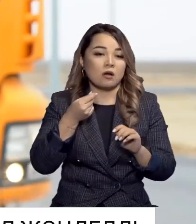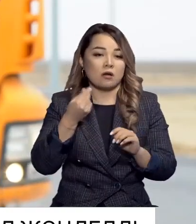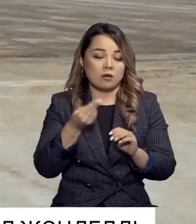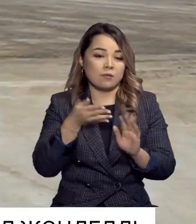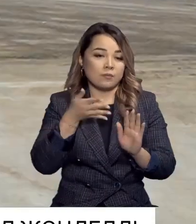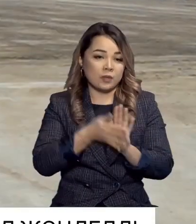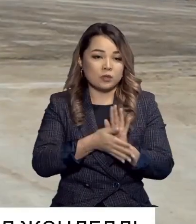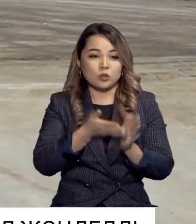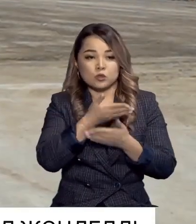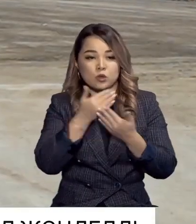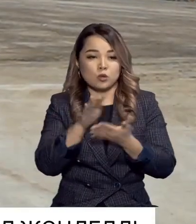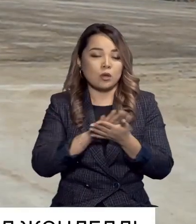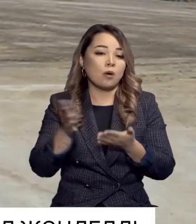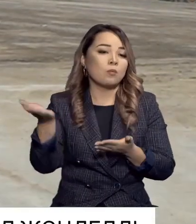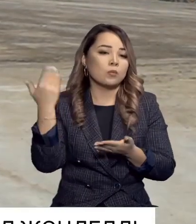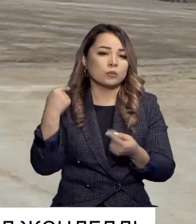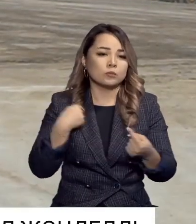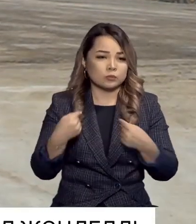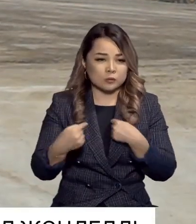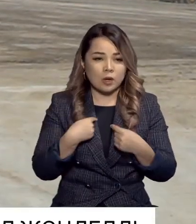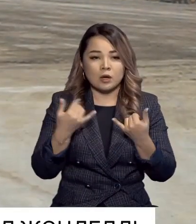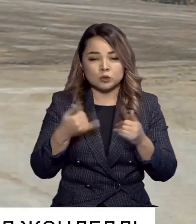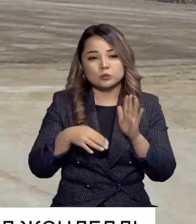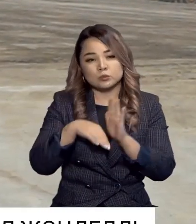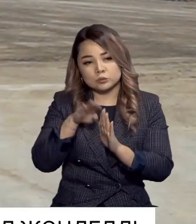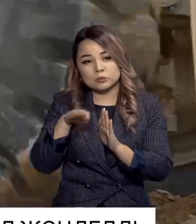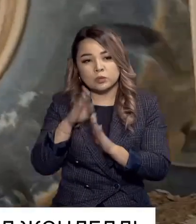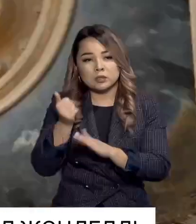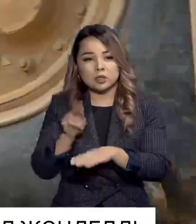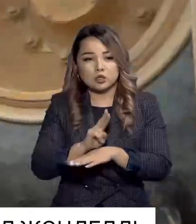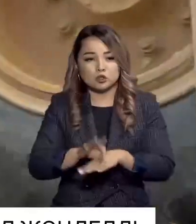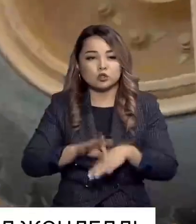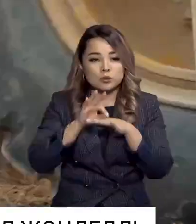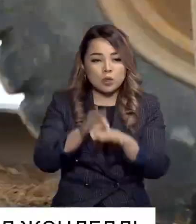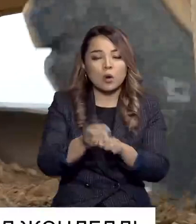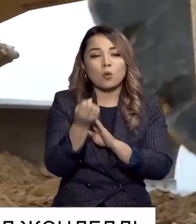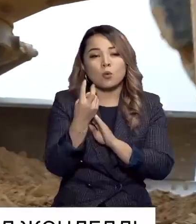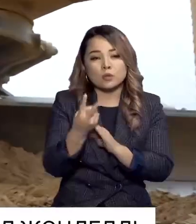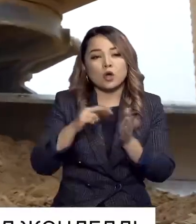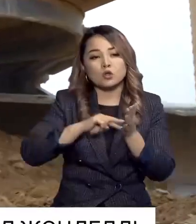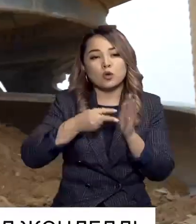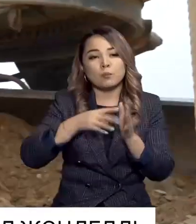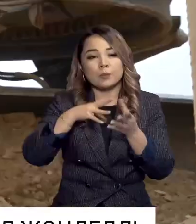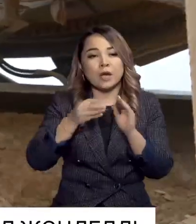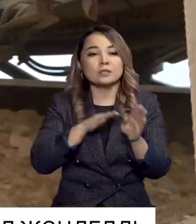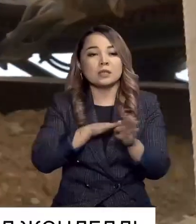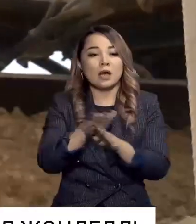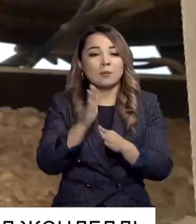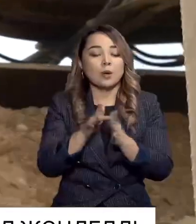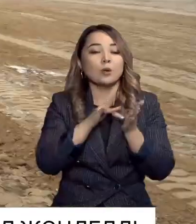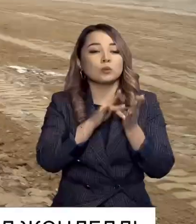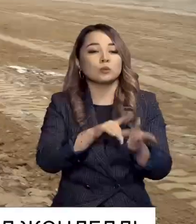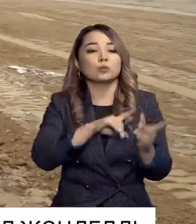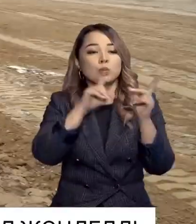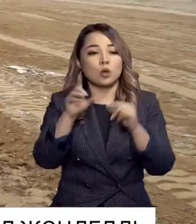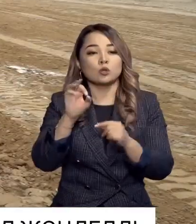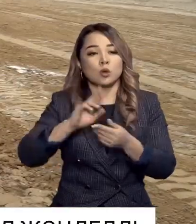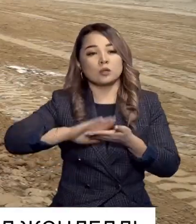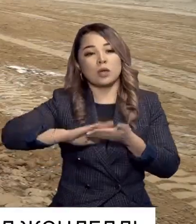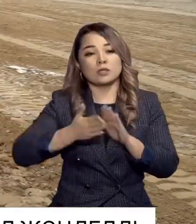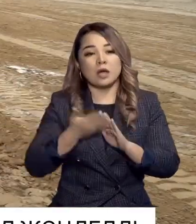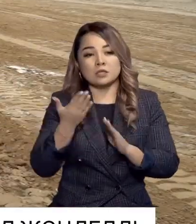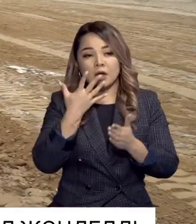баяғыдан қарағанда. Қазір облыс аумағында 214 шақырым жол жөнделіп жатыр. Барлығы 12 жоба жүзеге асуда. Алдымен туристік әлеуетті дамыту